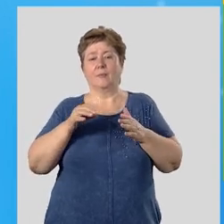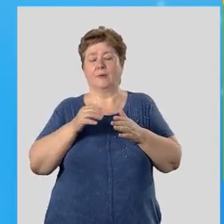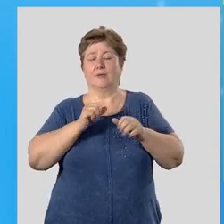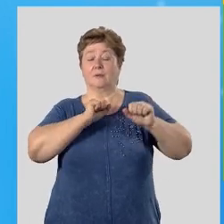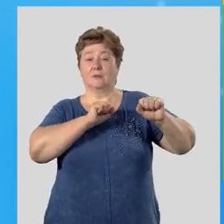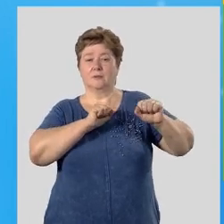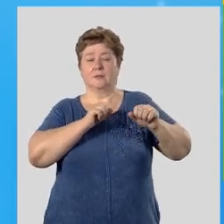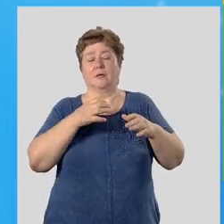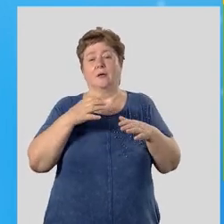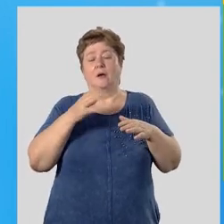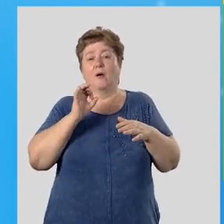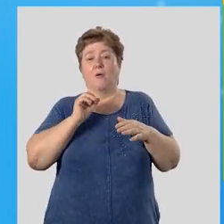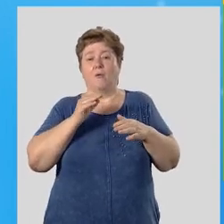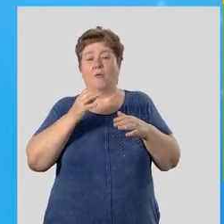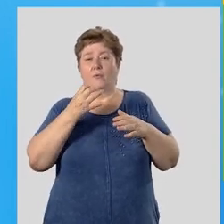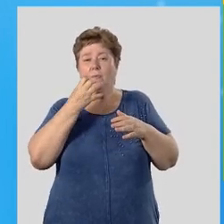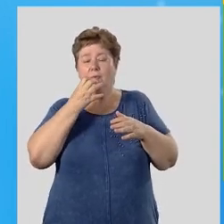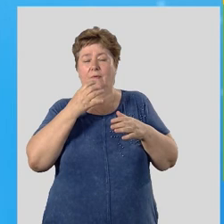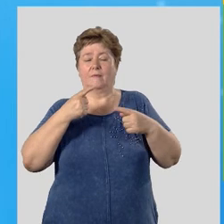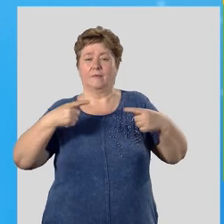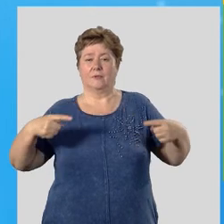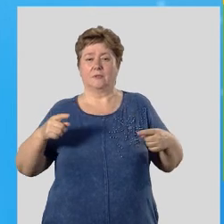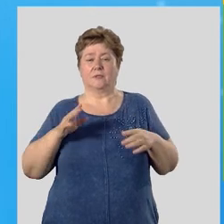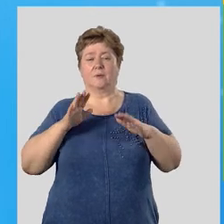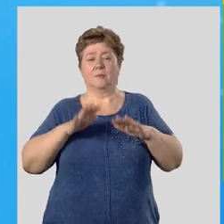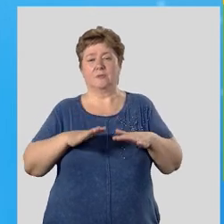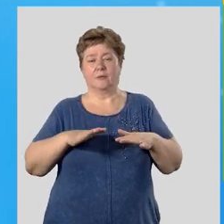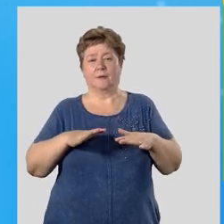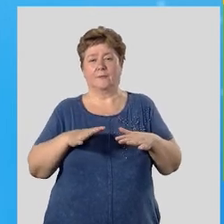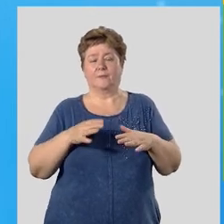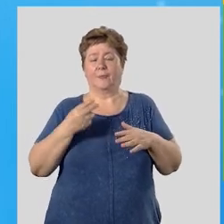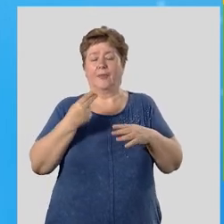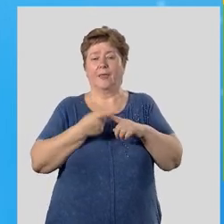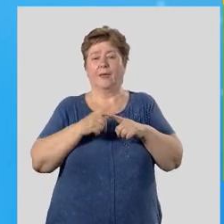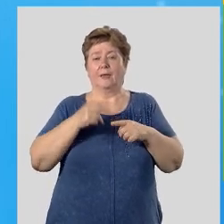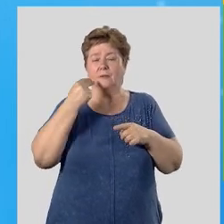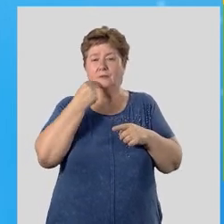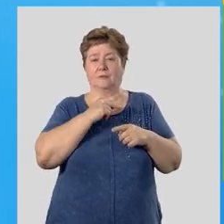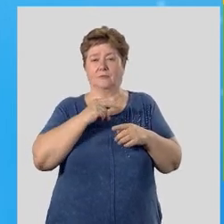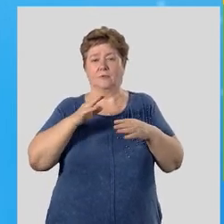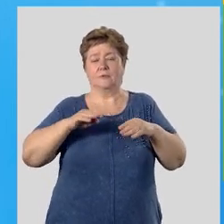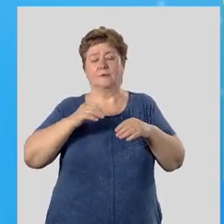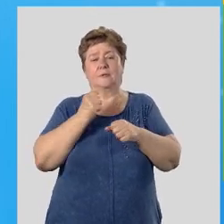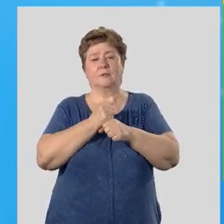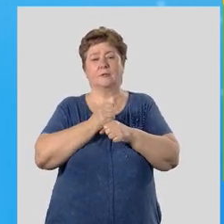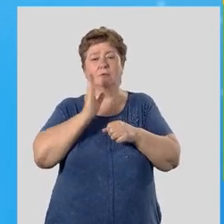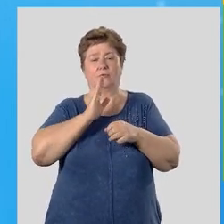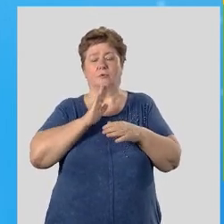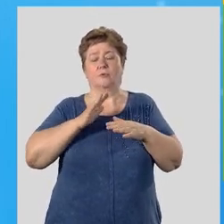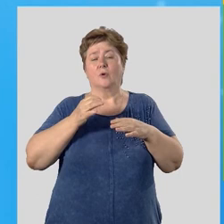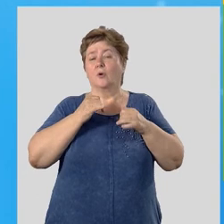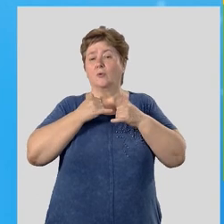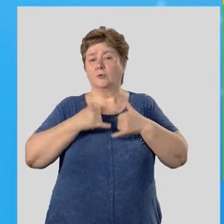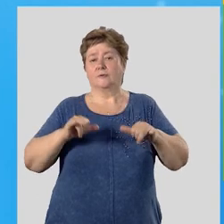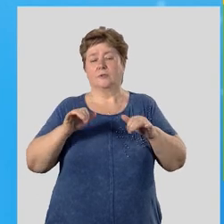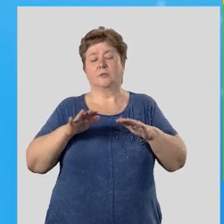предотвращая перегрев в отдельных местах. Эти свойства делают воду идеальной